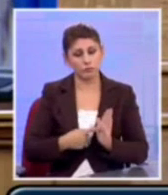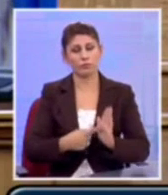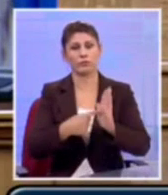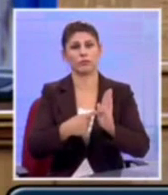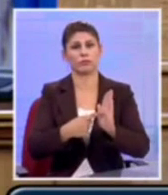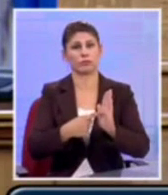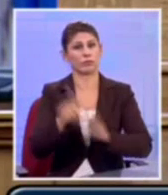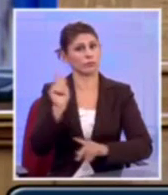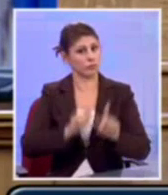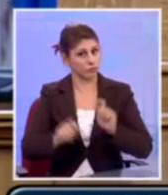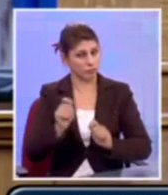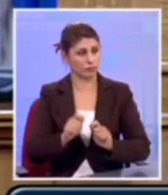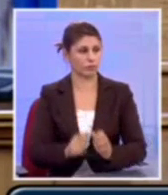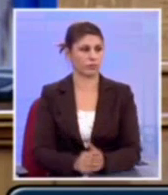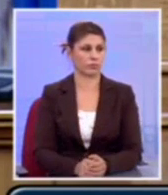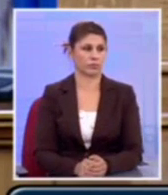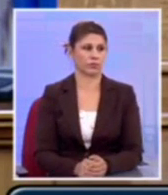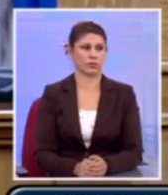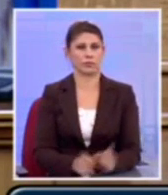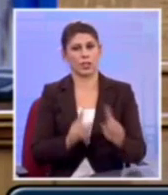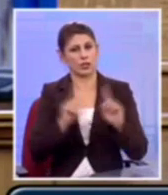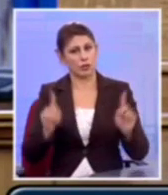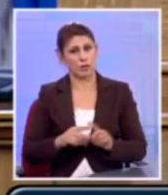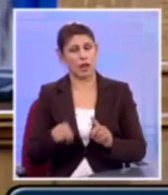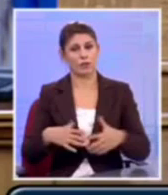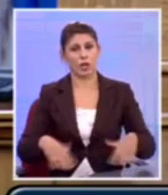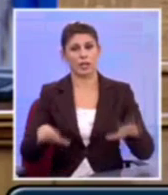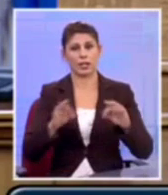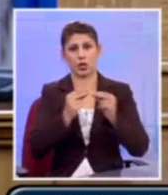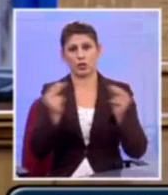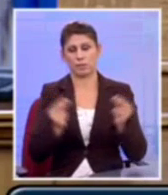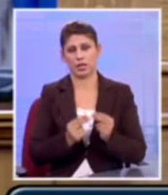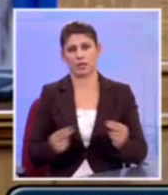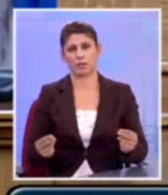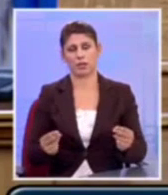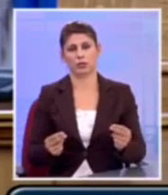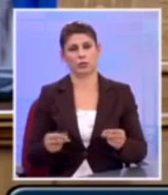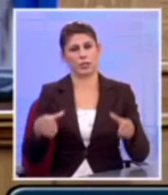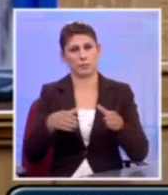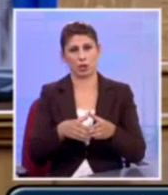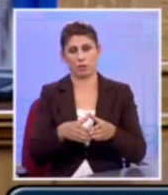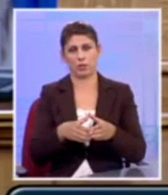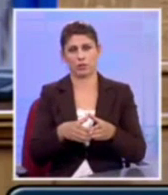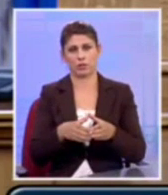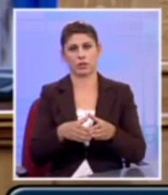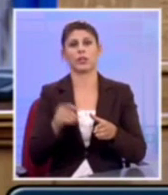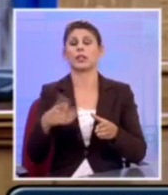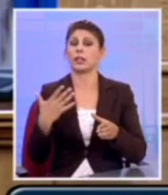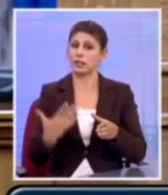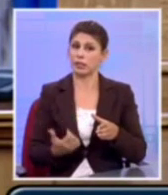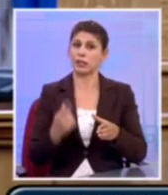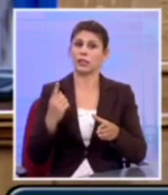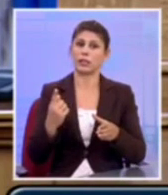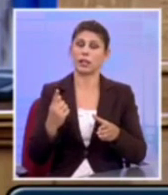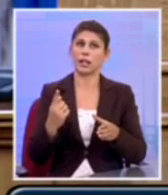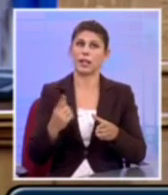και στοιχειοθετήθηκε στο πλαίσιο αυτών των πρώτων συμπερασμάτων της Επιτροπής. Είναι και ένα